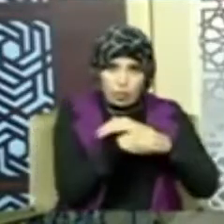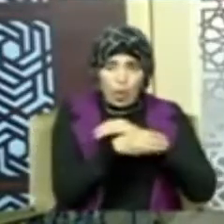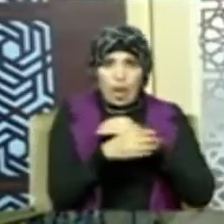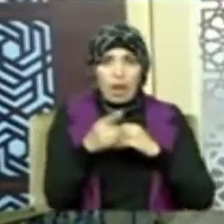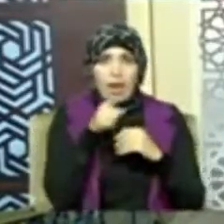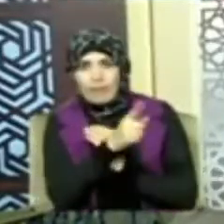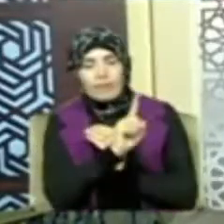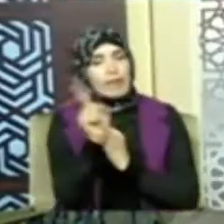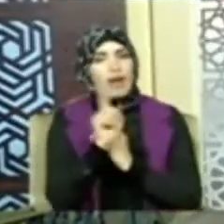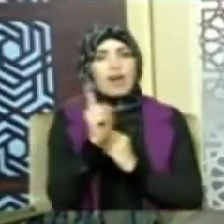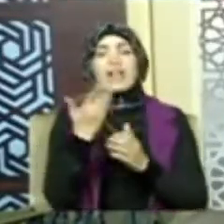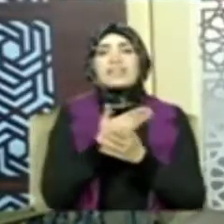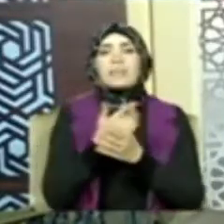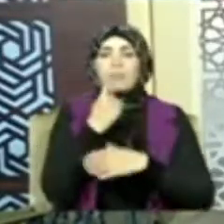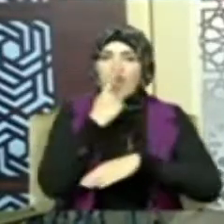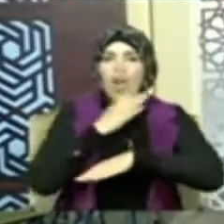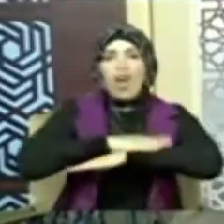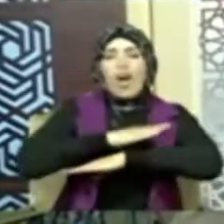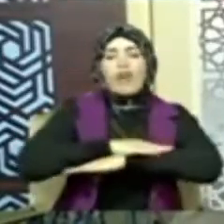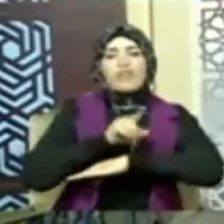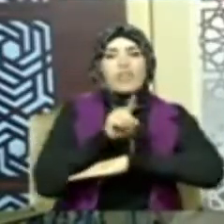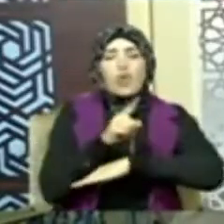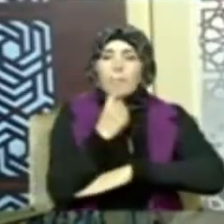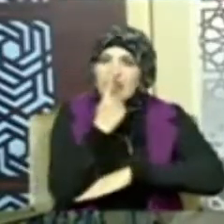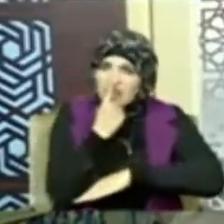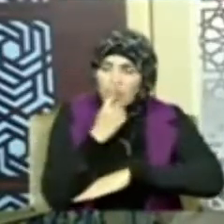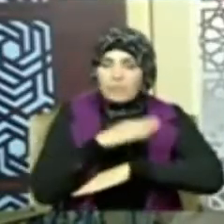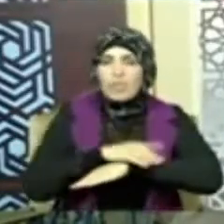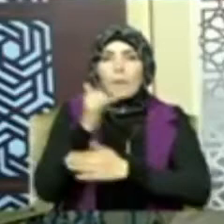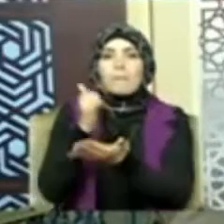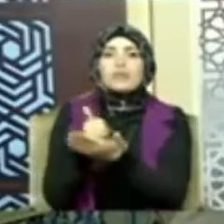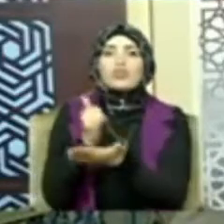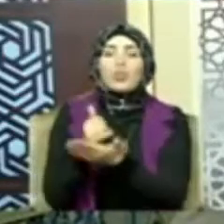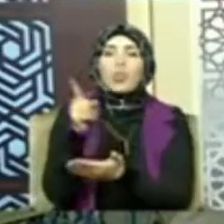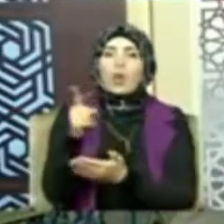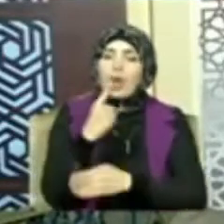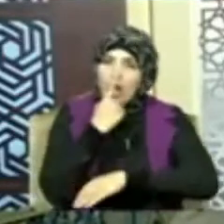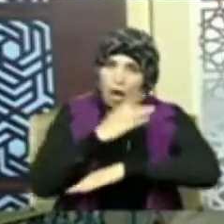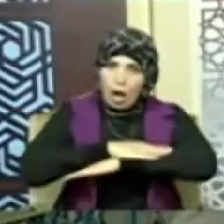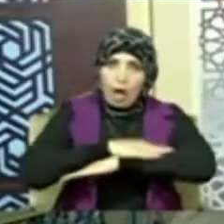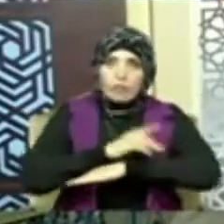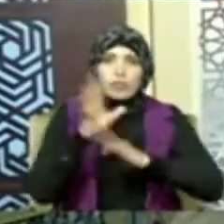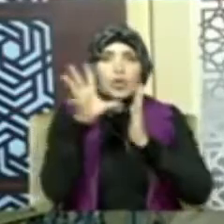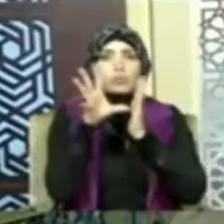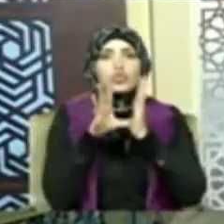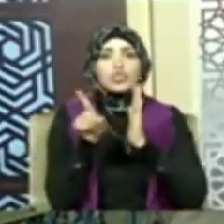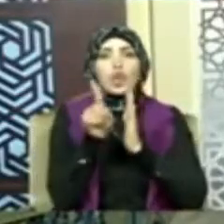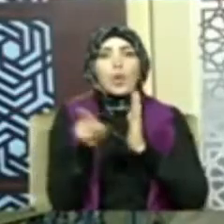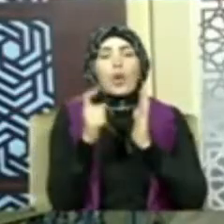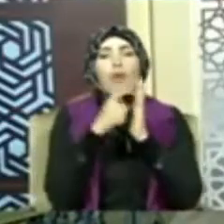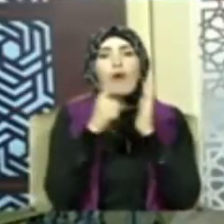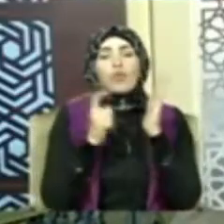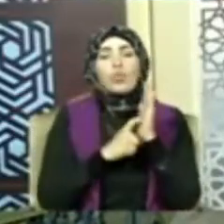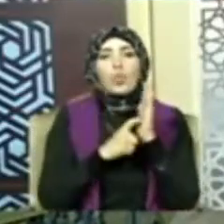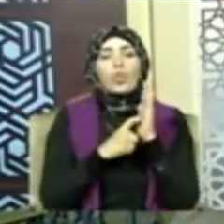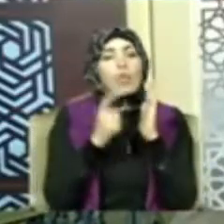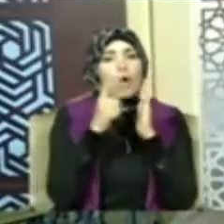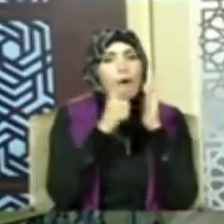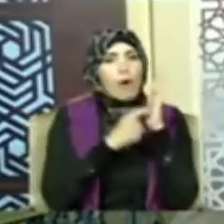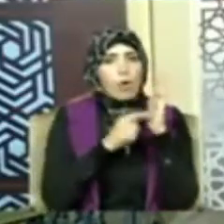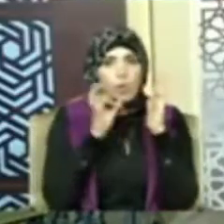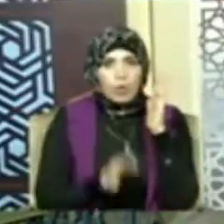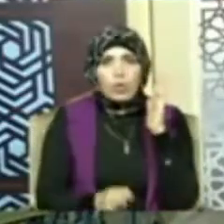لأن ذلك يدخل في طاعة ولي الأمر واحترام الشرع والقانون، وذلك يكون